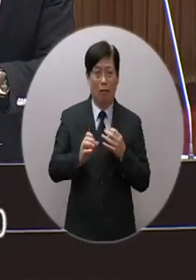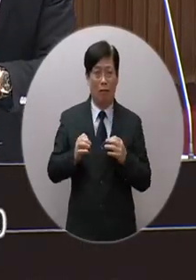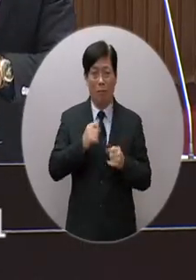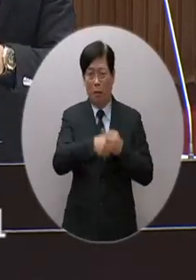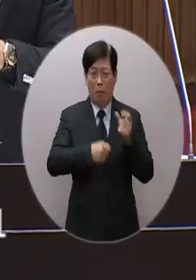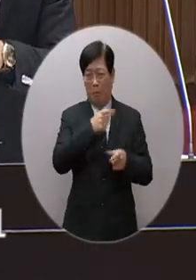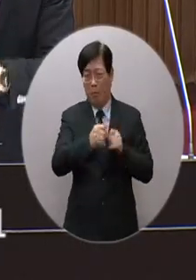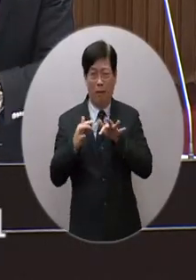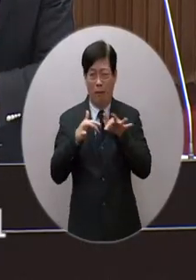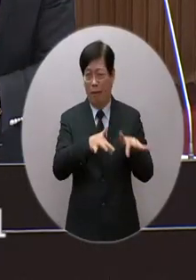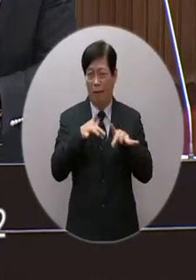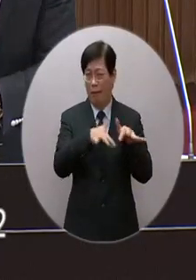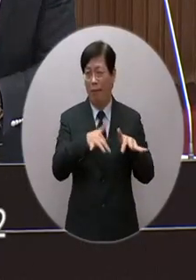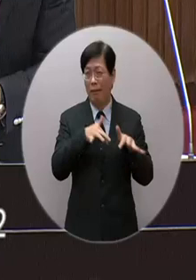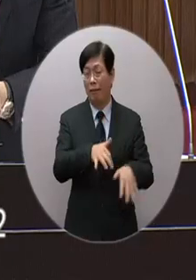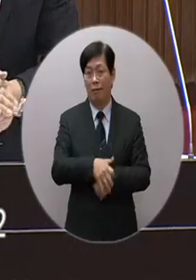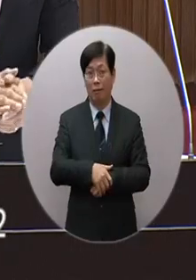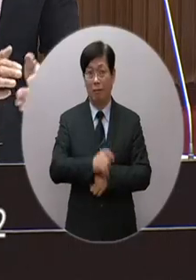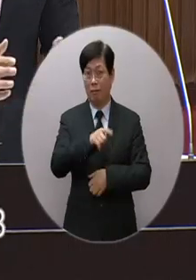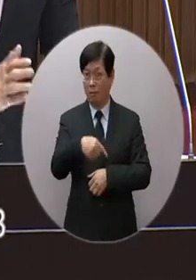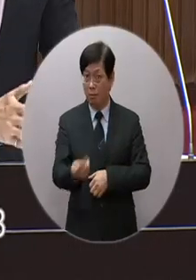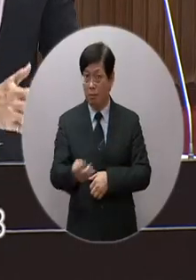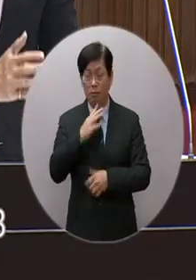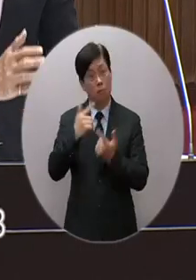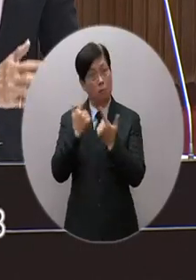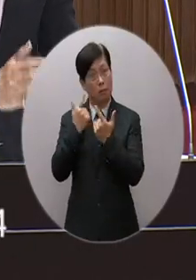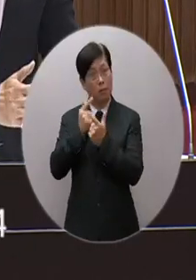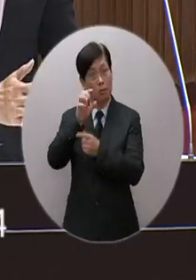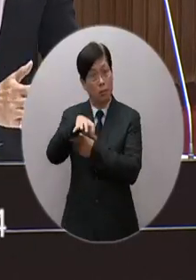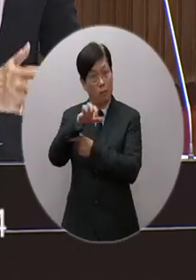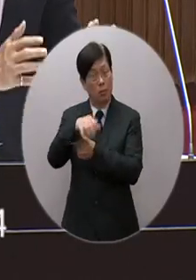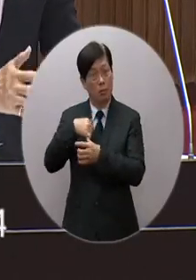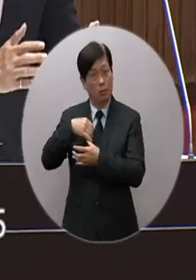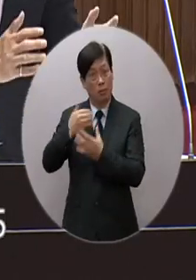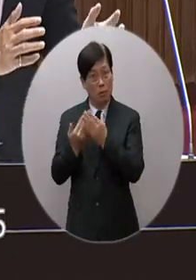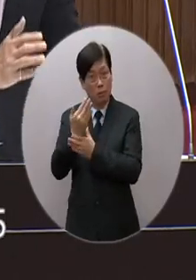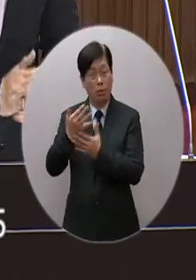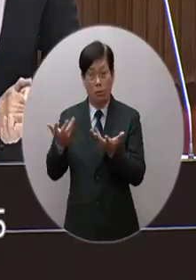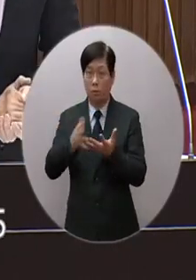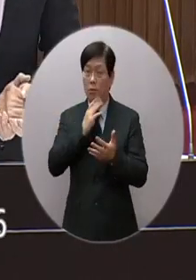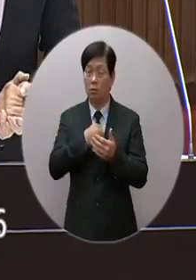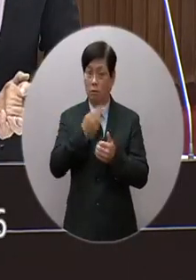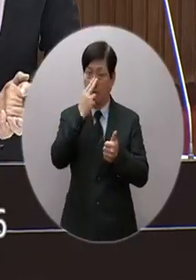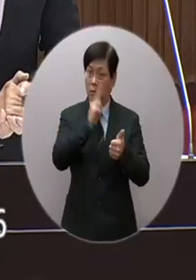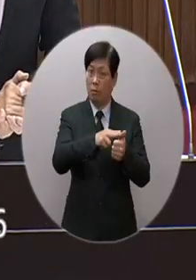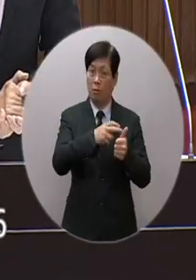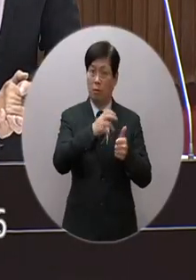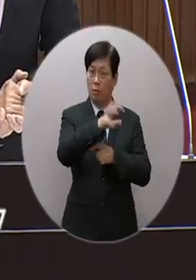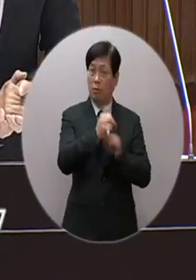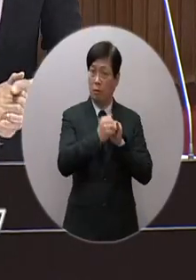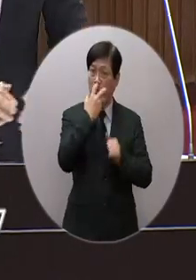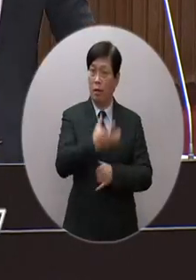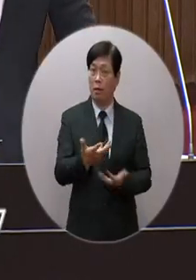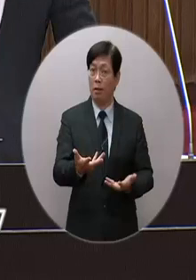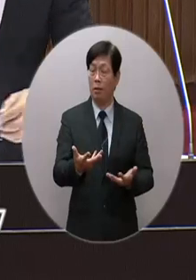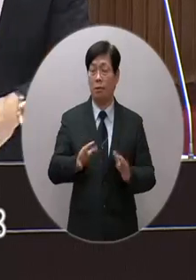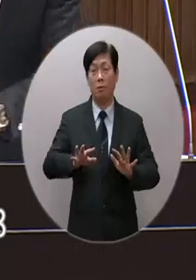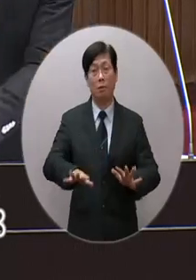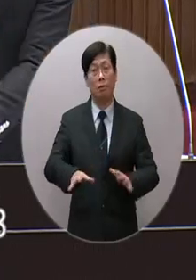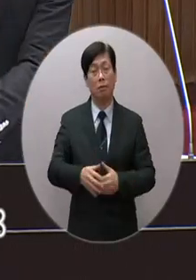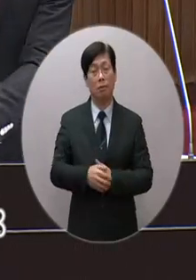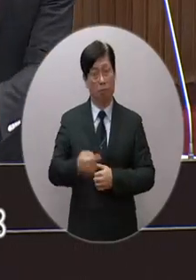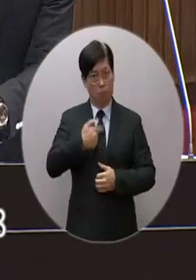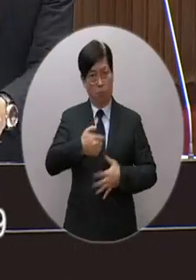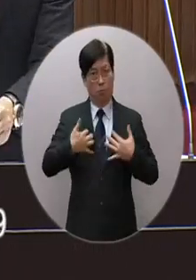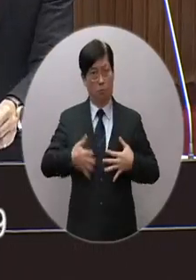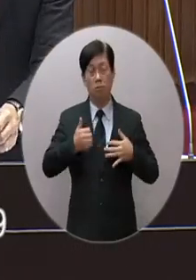的采购，然后但是北荣的人为疏失是造成农民的这样的损害。今天